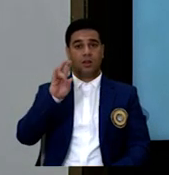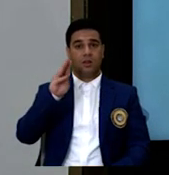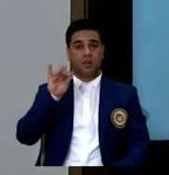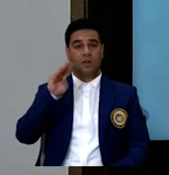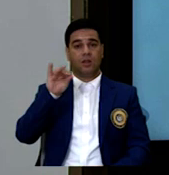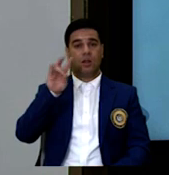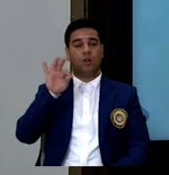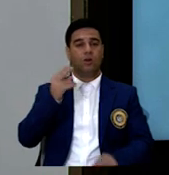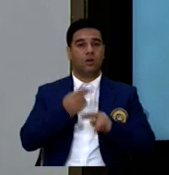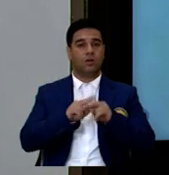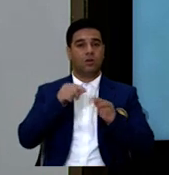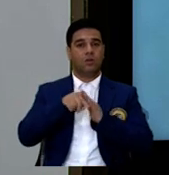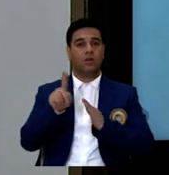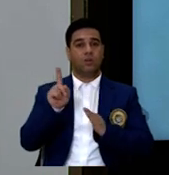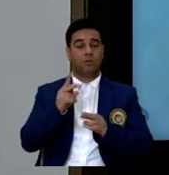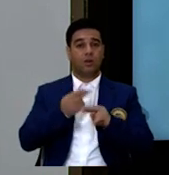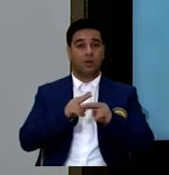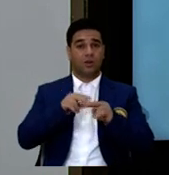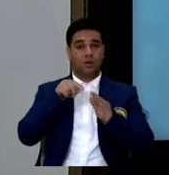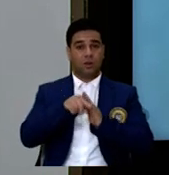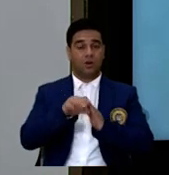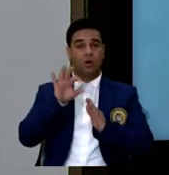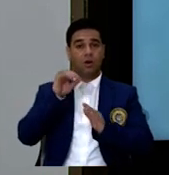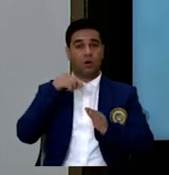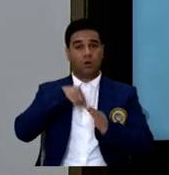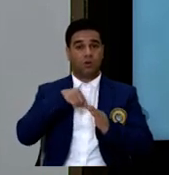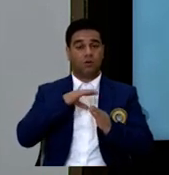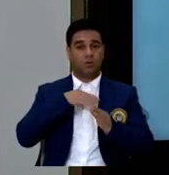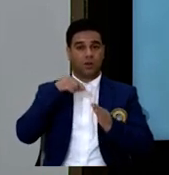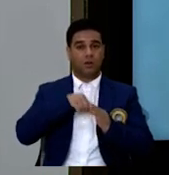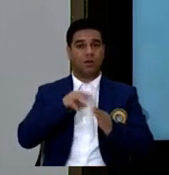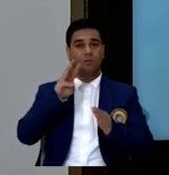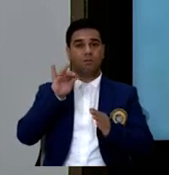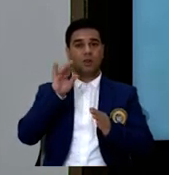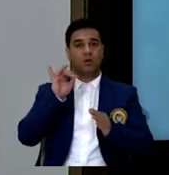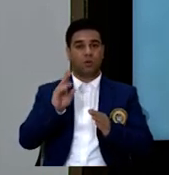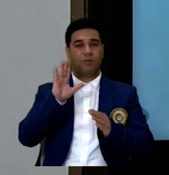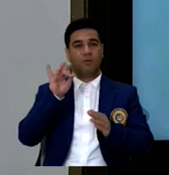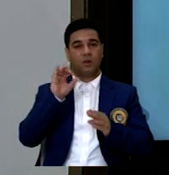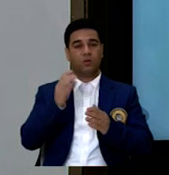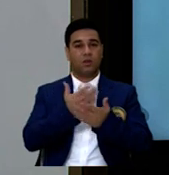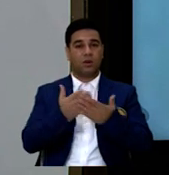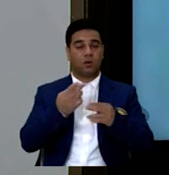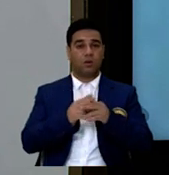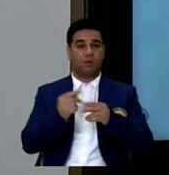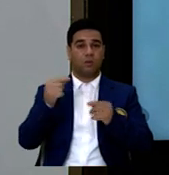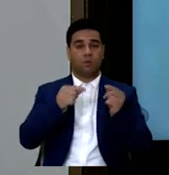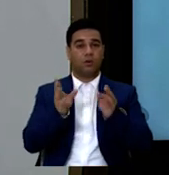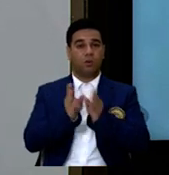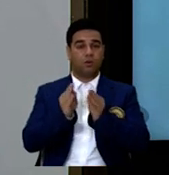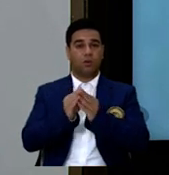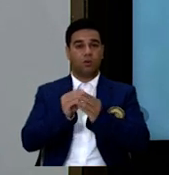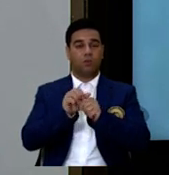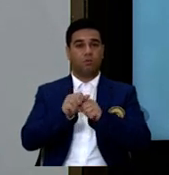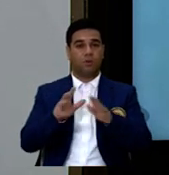Antitelolar nima? Antitelolar bu organizmga kirgan mikroblarni bir-biriga yopishtirib,